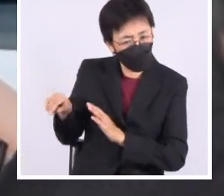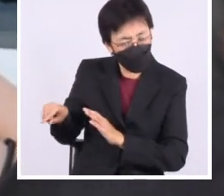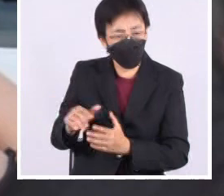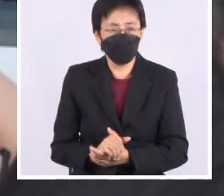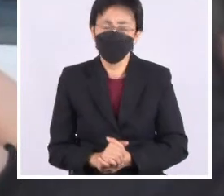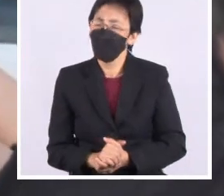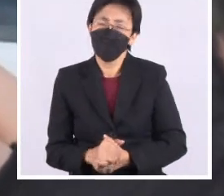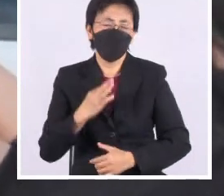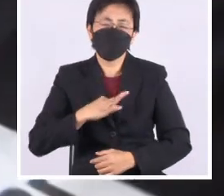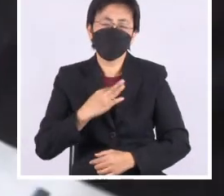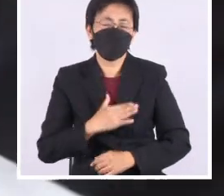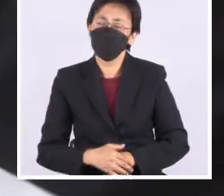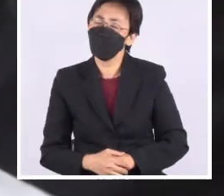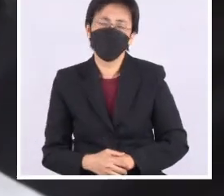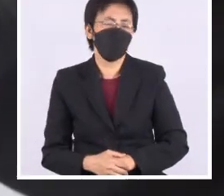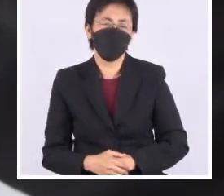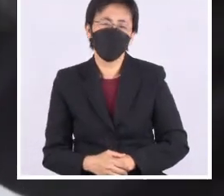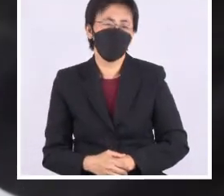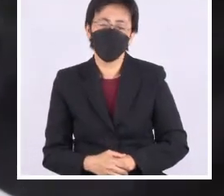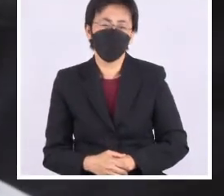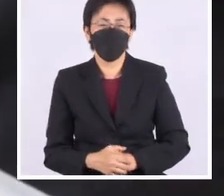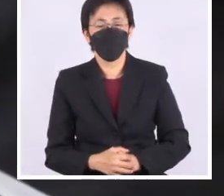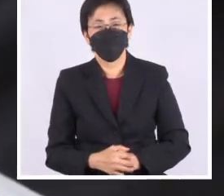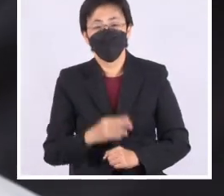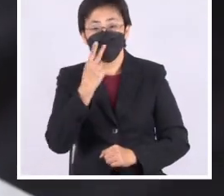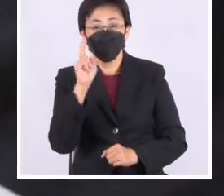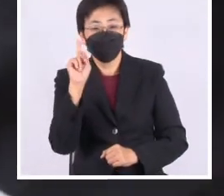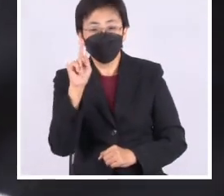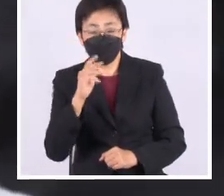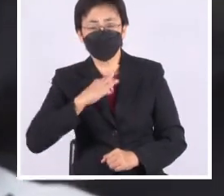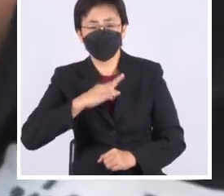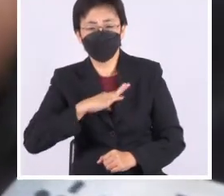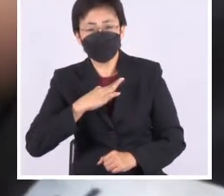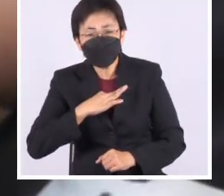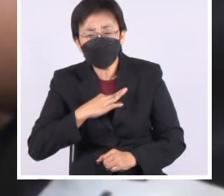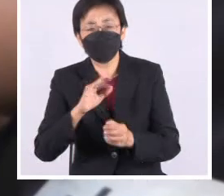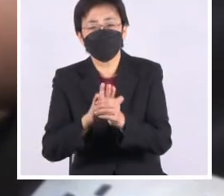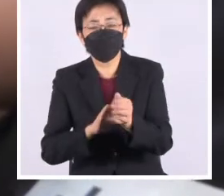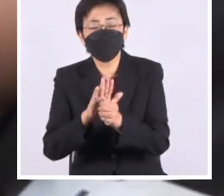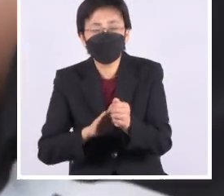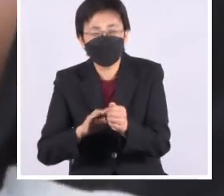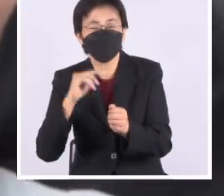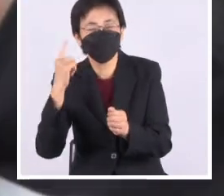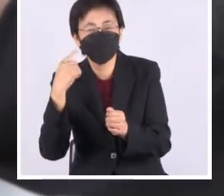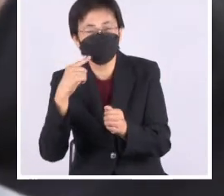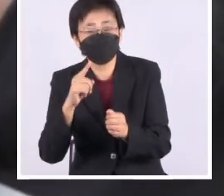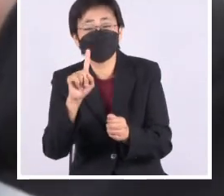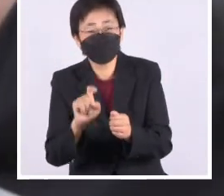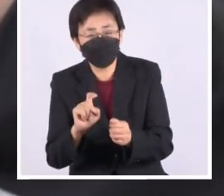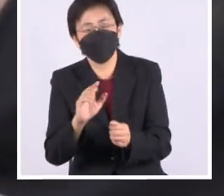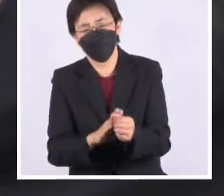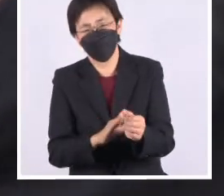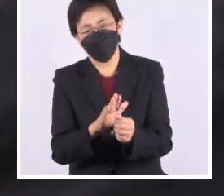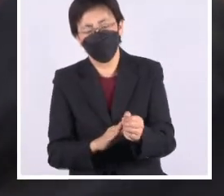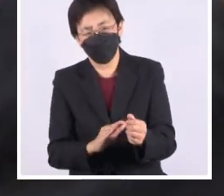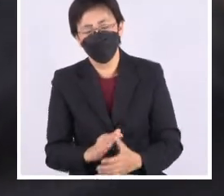มากอะมากเลยอะ นี่ขนาดเราดูข่าวนี้นะคะเรายังรู้สึกว่าสงสารและเห็นใจผู้ตายนะคะแล้วก็